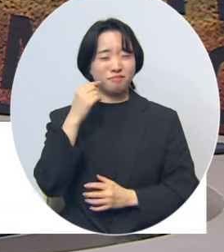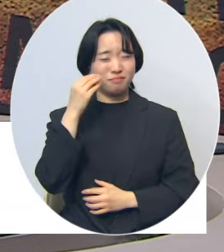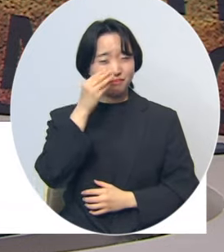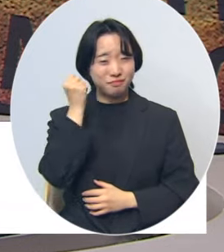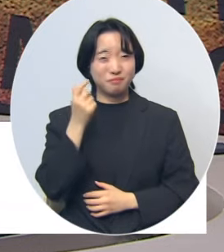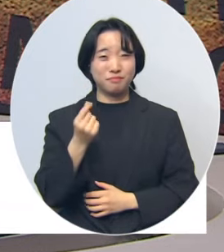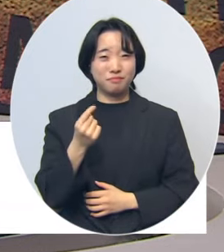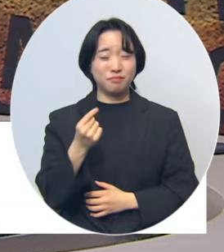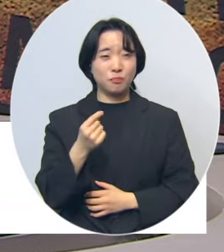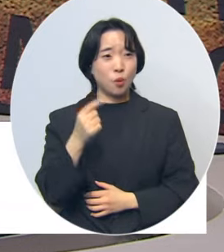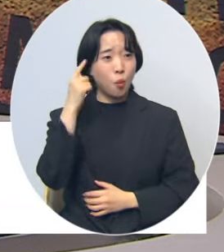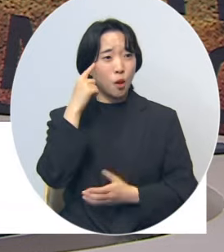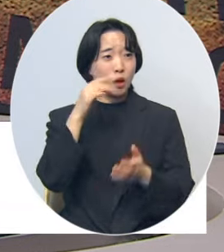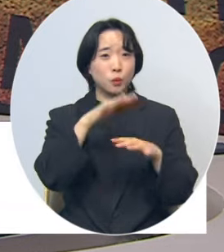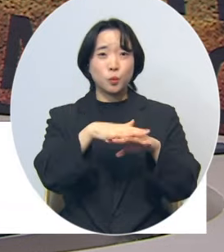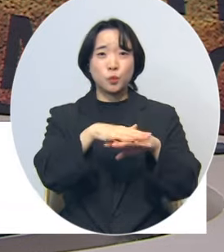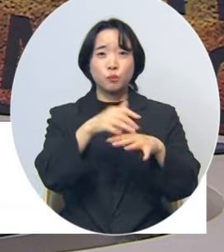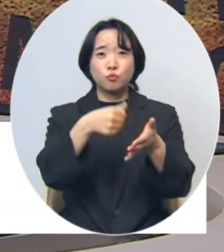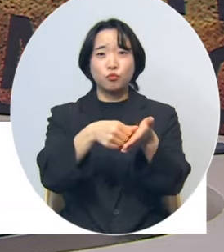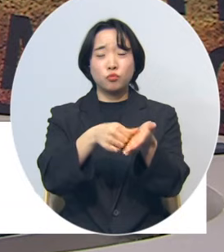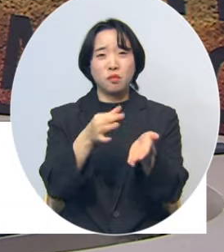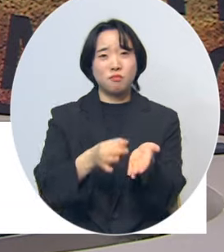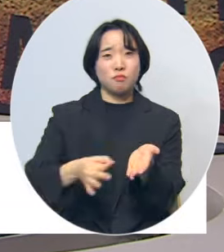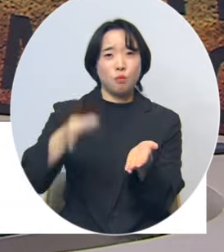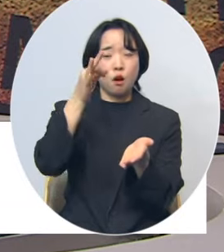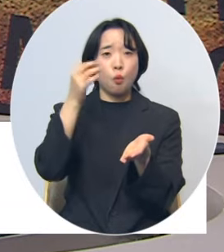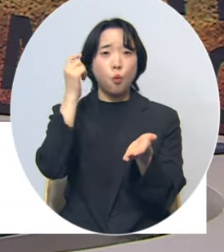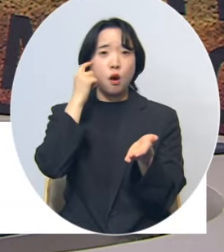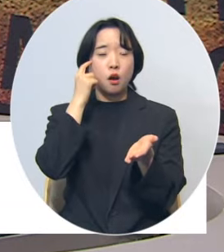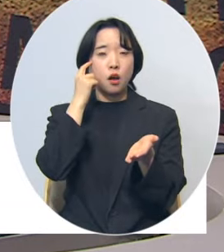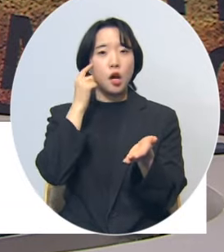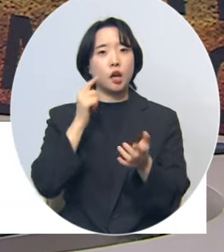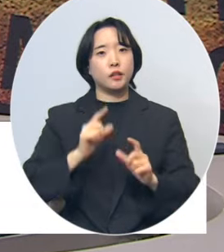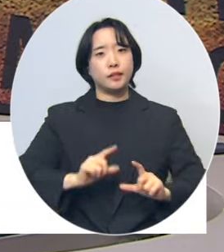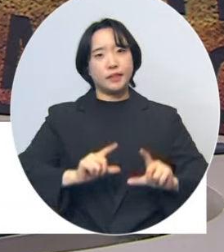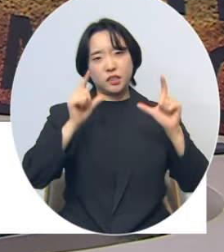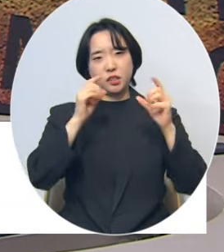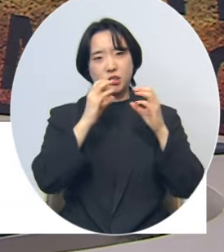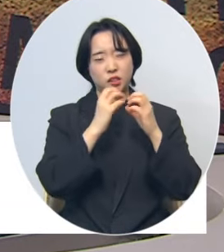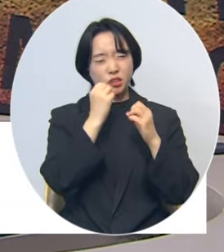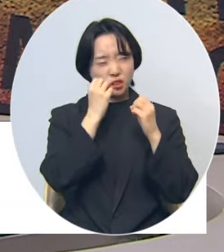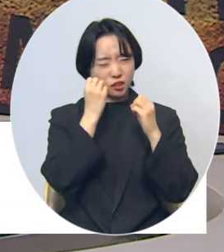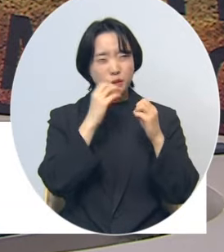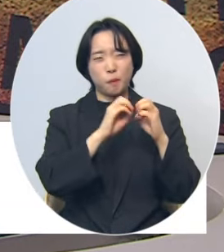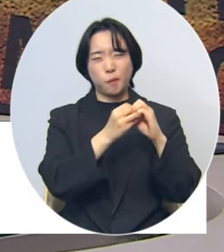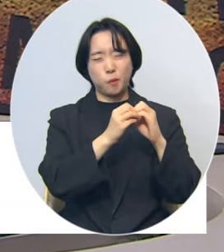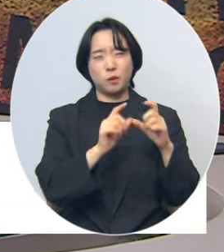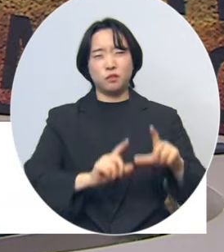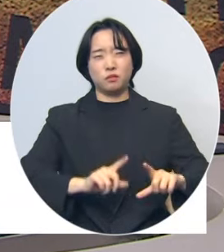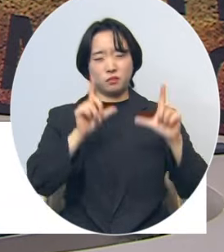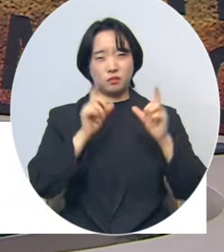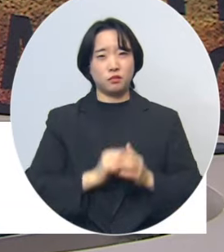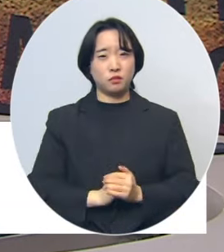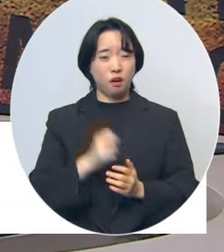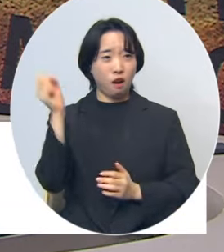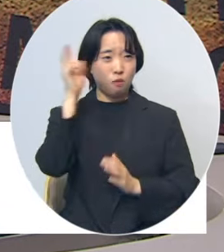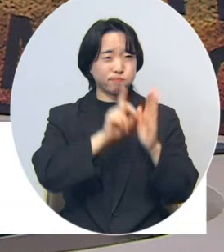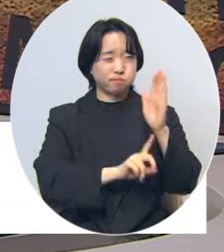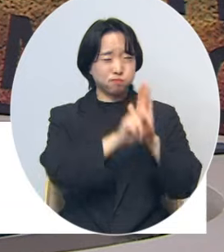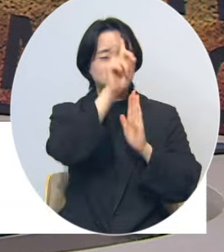급등하는 배경에는 기후 위기가 자리하고 있습니다 이상 기후로 생산량이 줄면서 장바구니 물가를